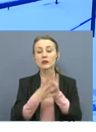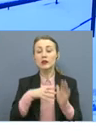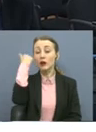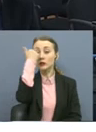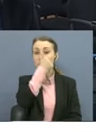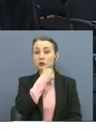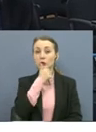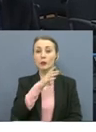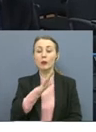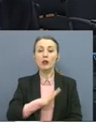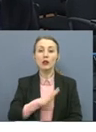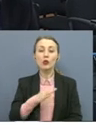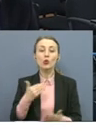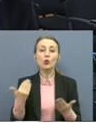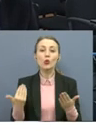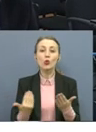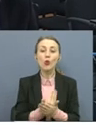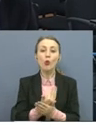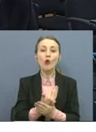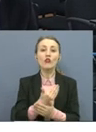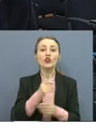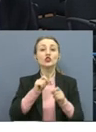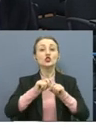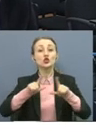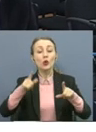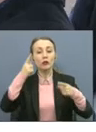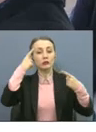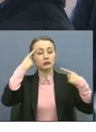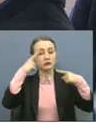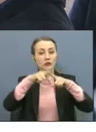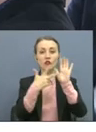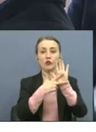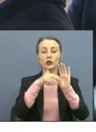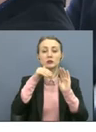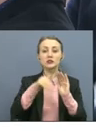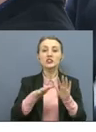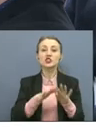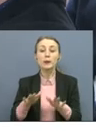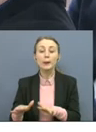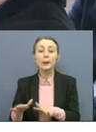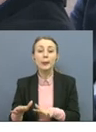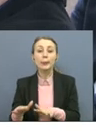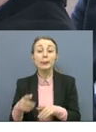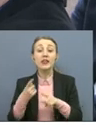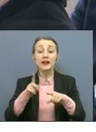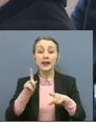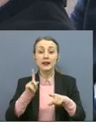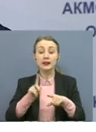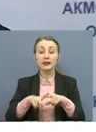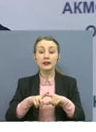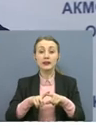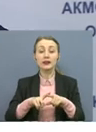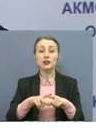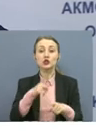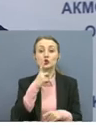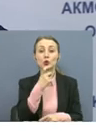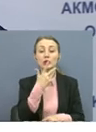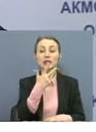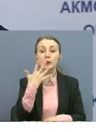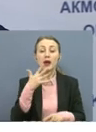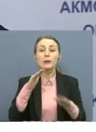бірге 800 орындық жаңа IT мектеп пайдалануға берілді. Сонымен қатар жалпы сомасы 52,3 миллион